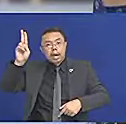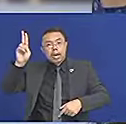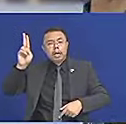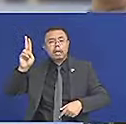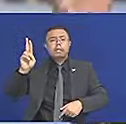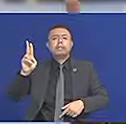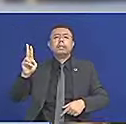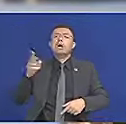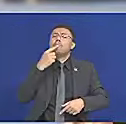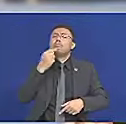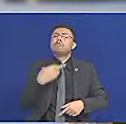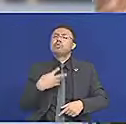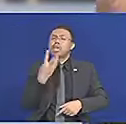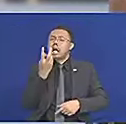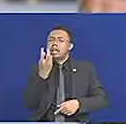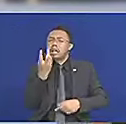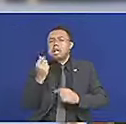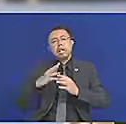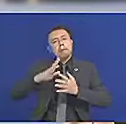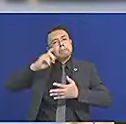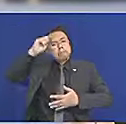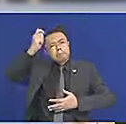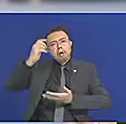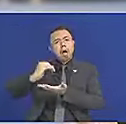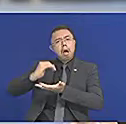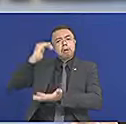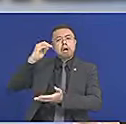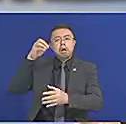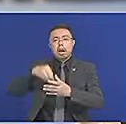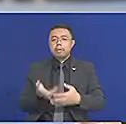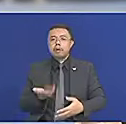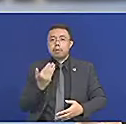satu-satunya nilai yang berharga dalam hidupnya,